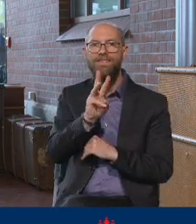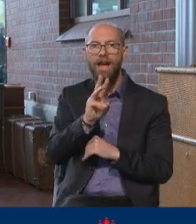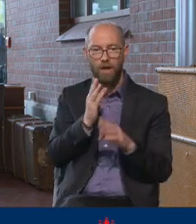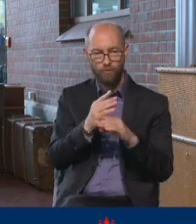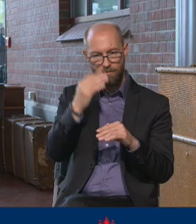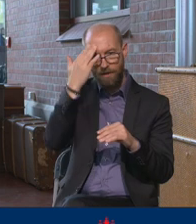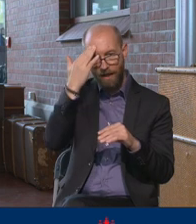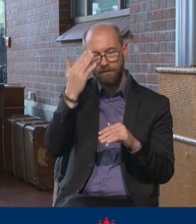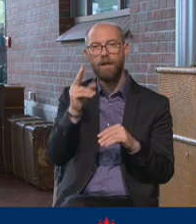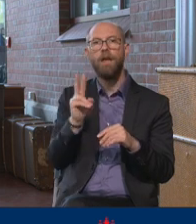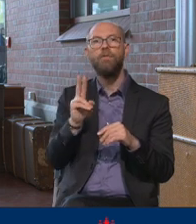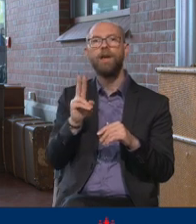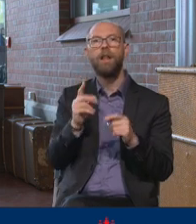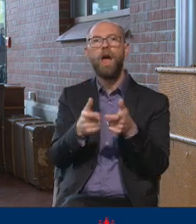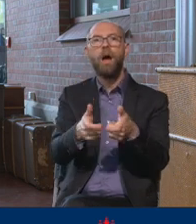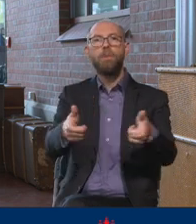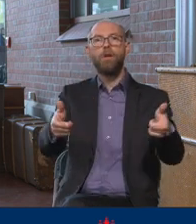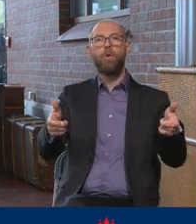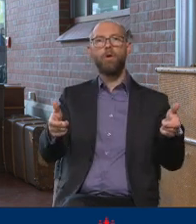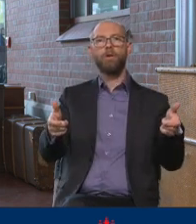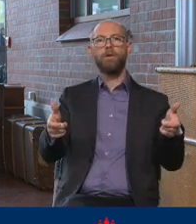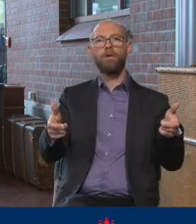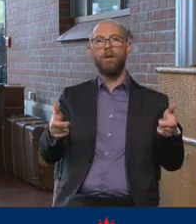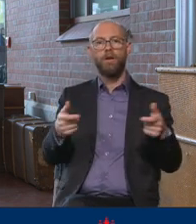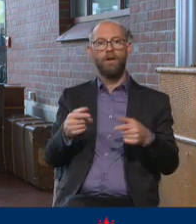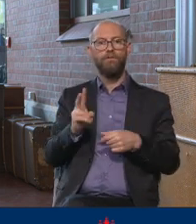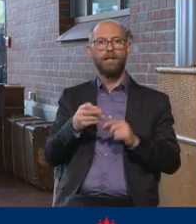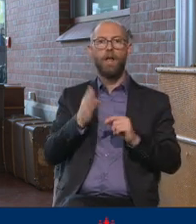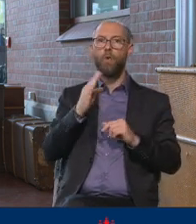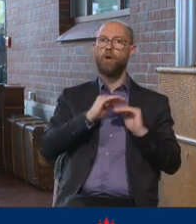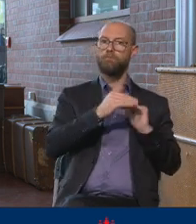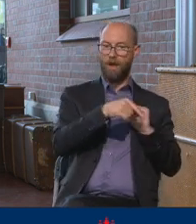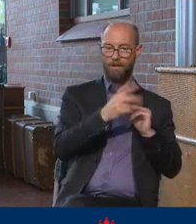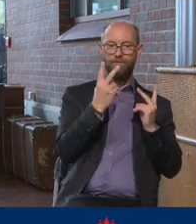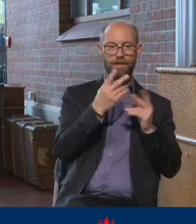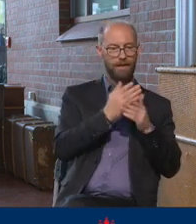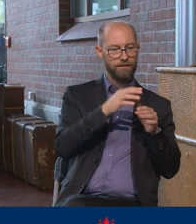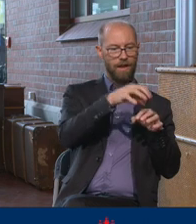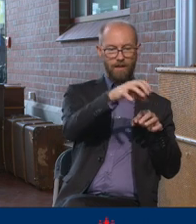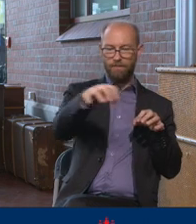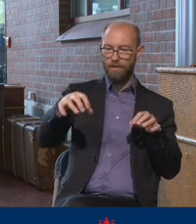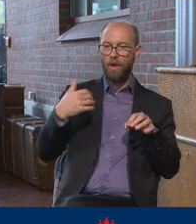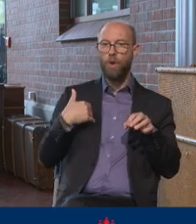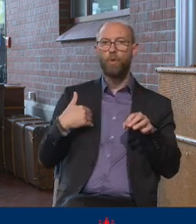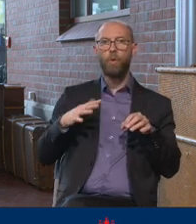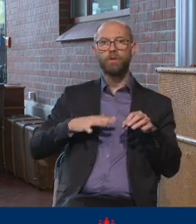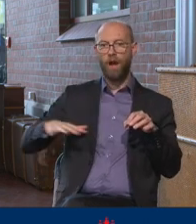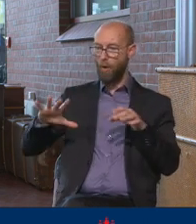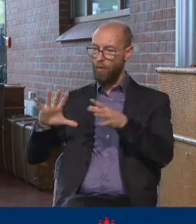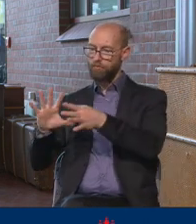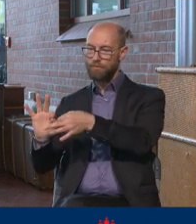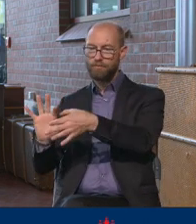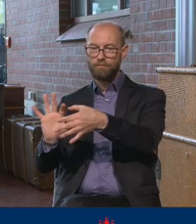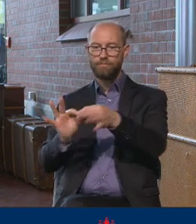balkon der deich park im norden der veddel sind wichtige bestandteile auch dieses gebiet über den grünraum besser zusammen zu ziehen